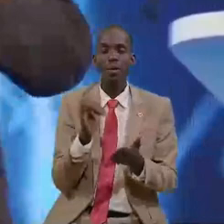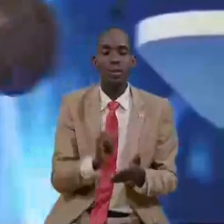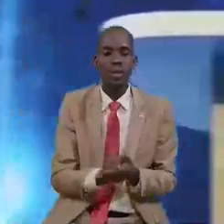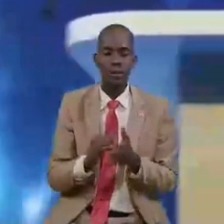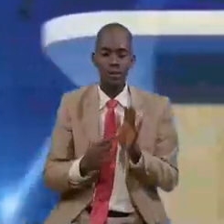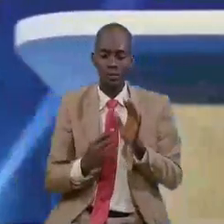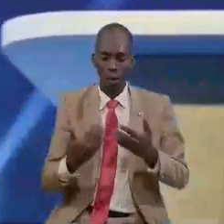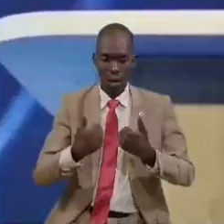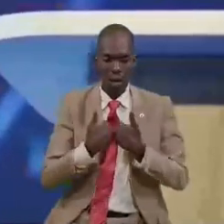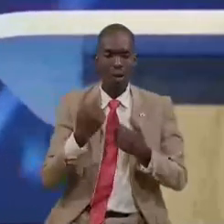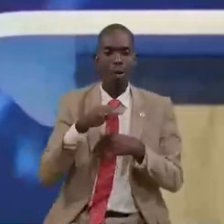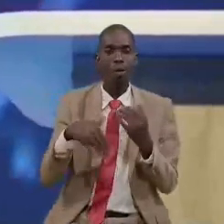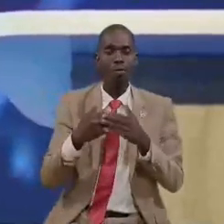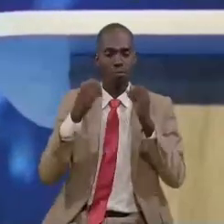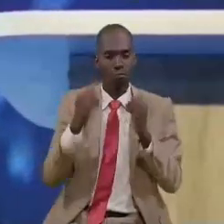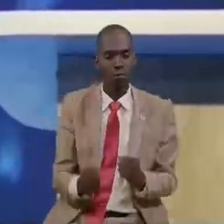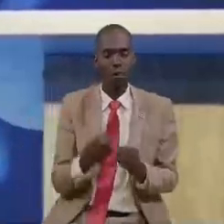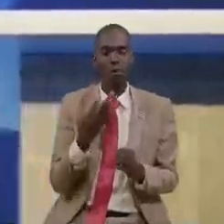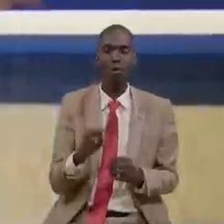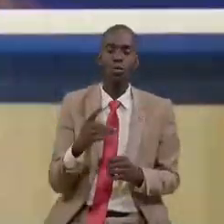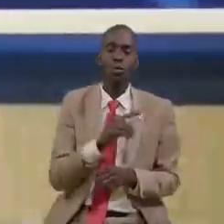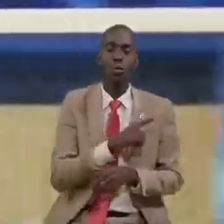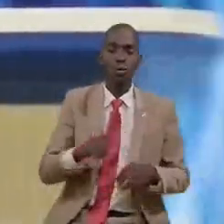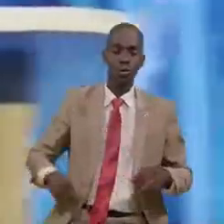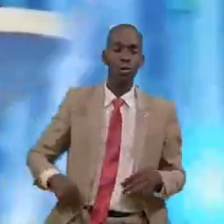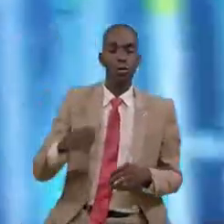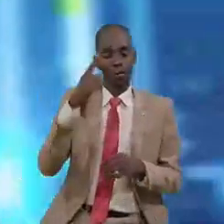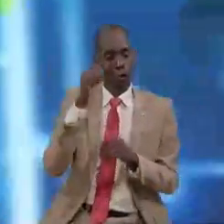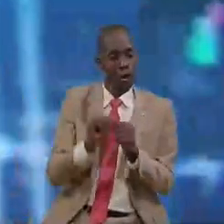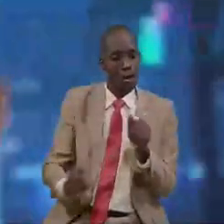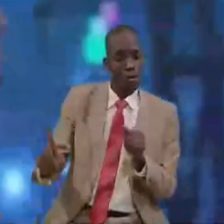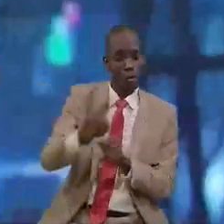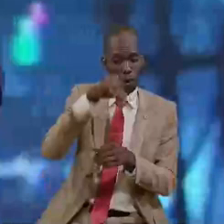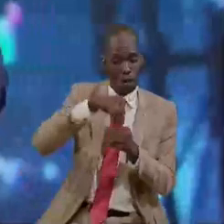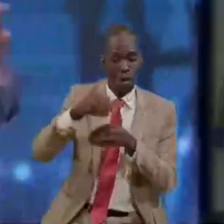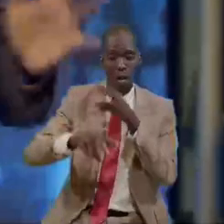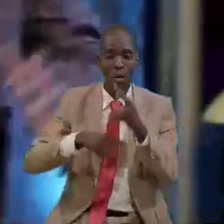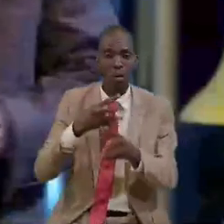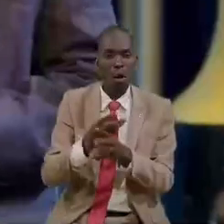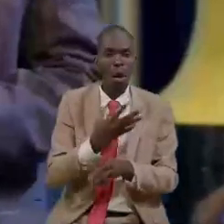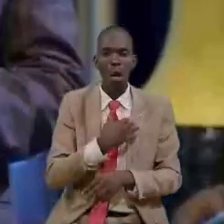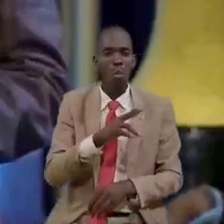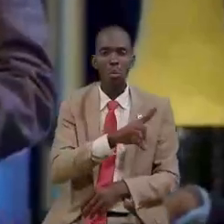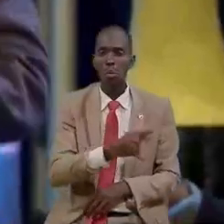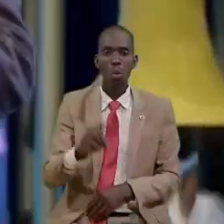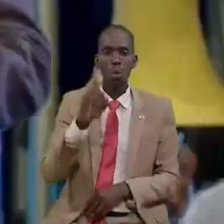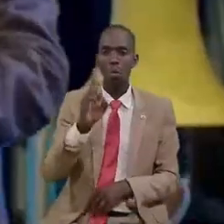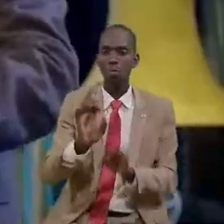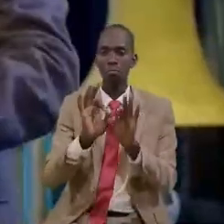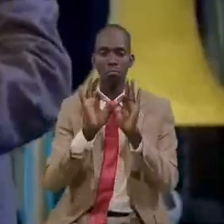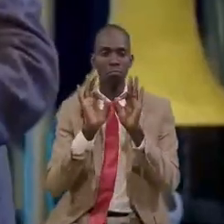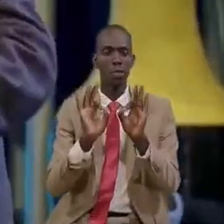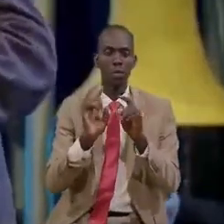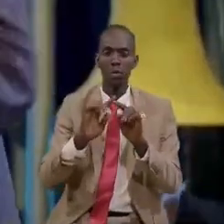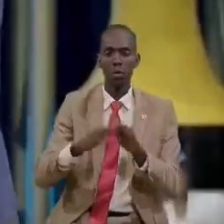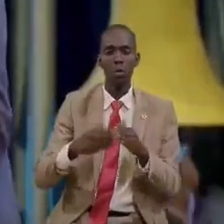et la manifestation du Seigneur pour tout le monde dans l'univers. Et personne n'était trouvé pour